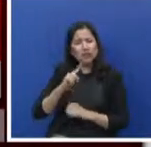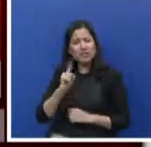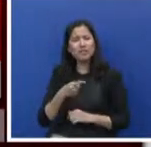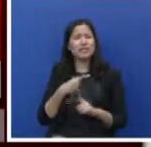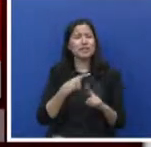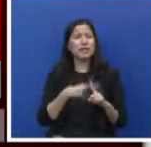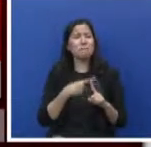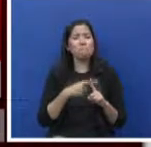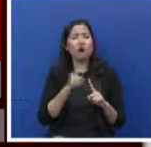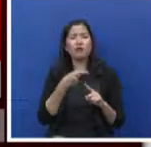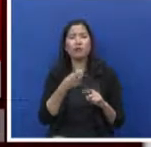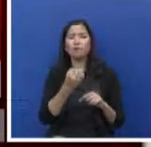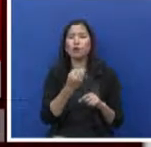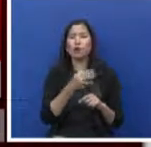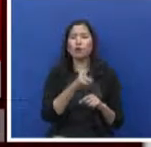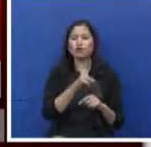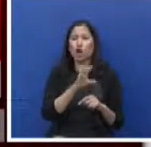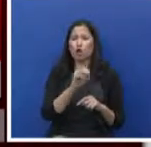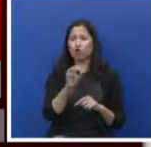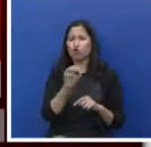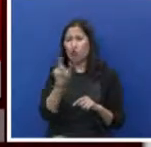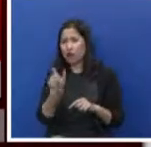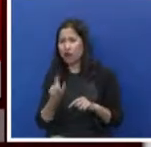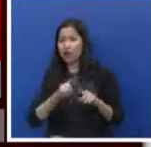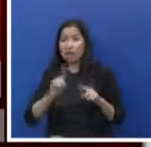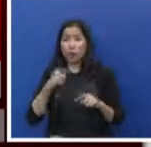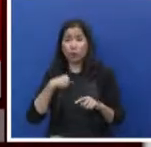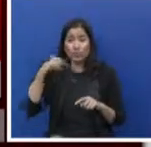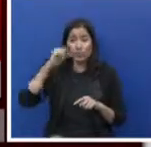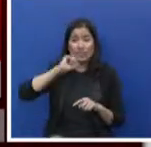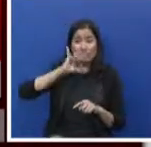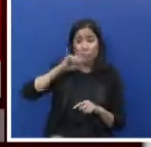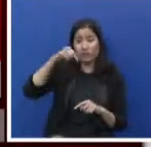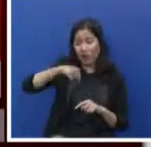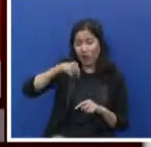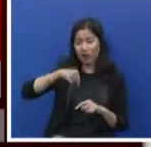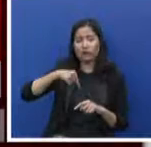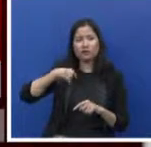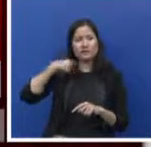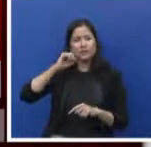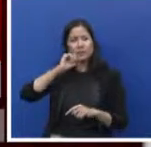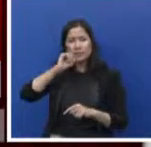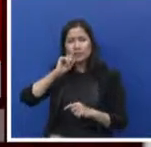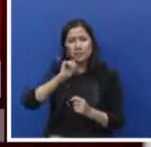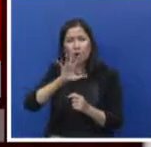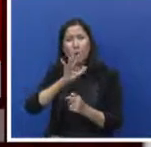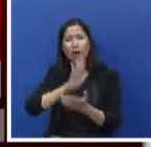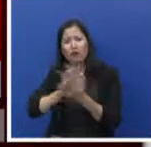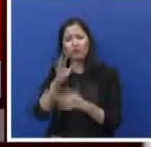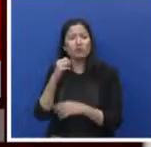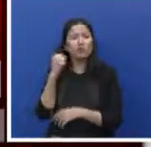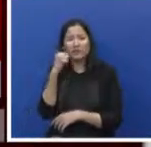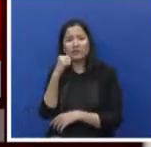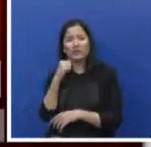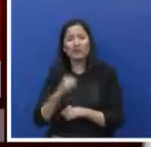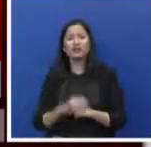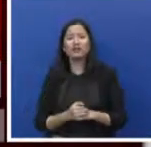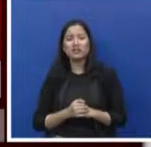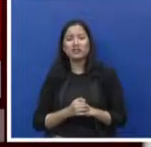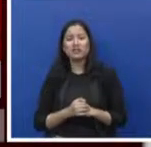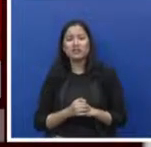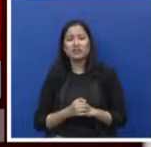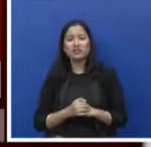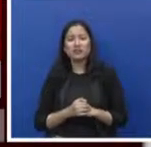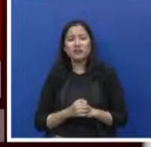ratus orang yang akan terlibat, tapi kalau suruh ngejawab detik ini susah jawabnya langsung, Mbak. Oke, okay. Nah kalau Bung Jonathan melihat antusiasme